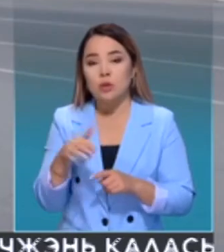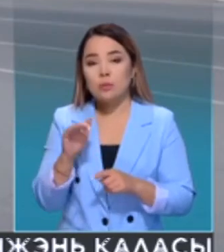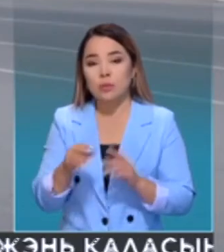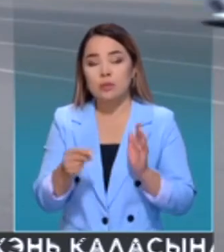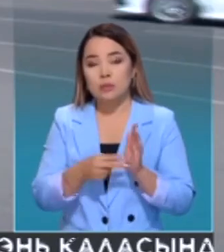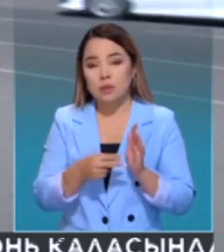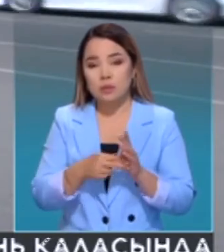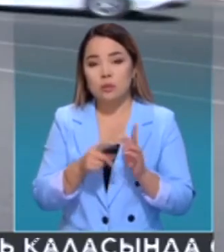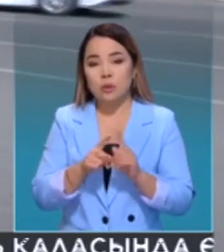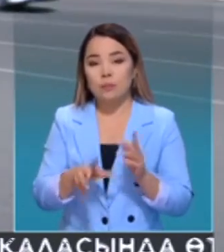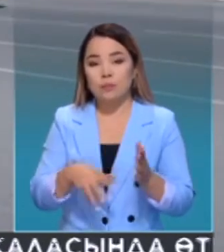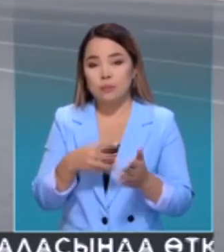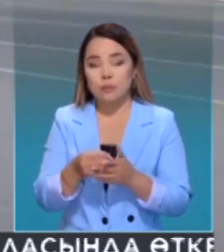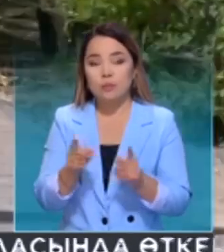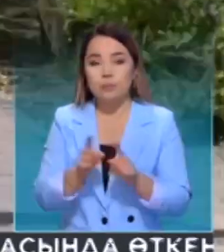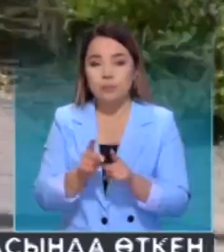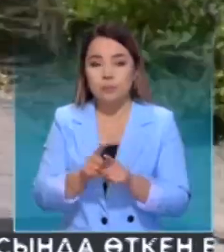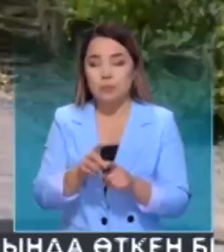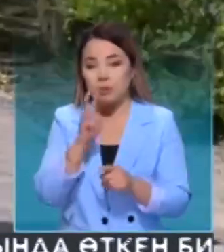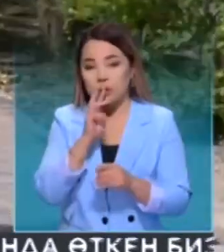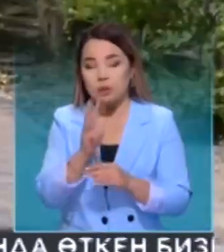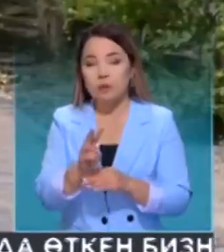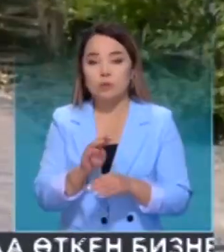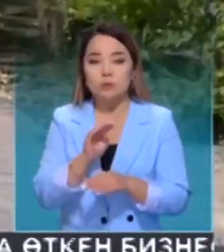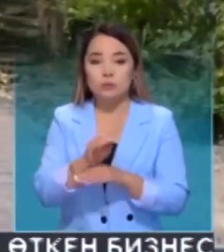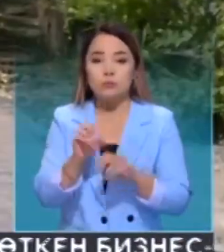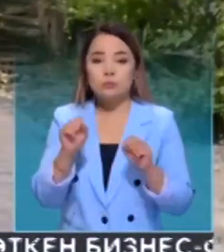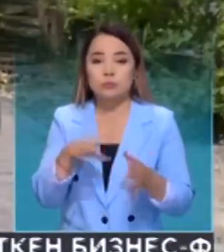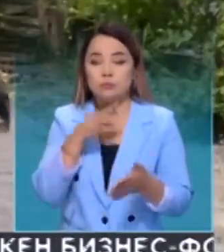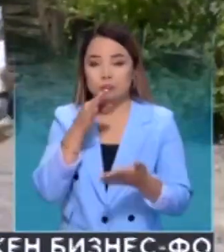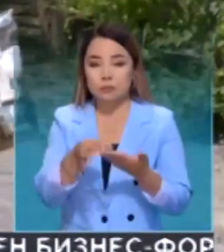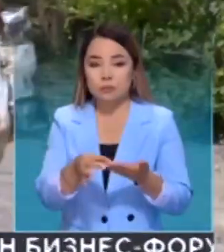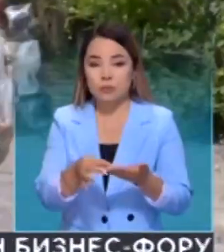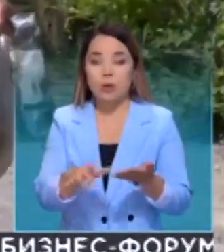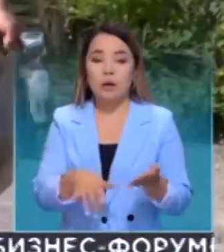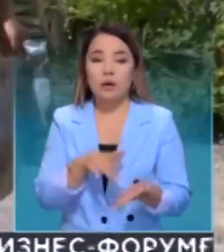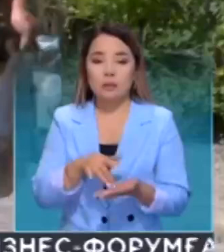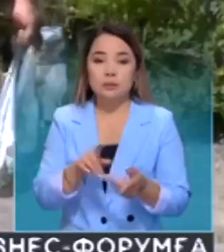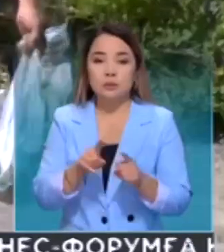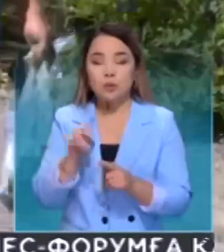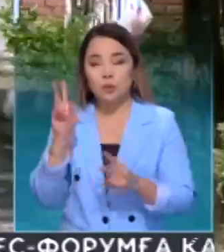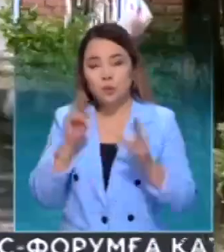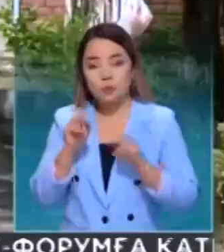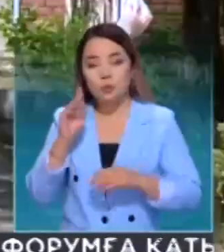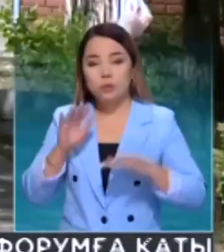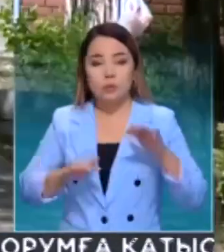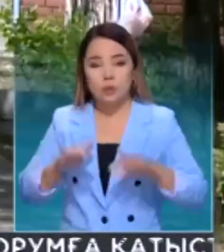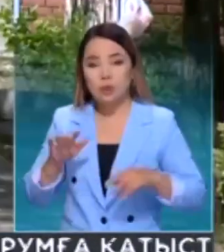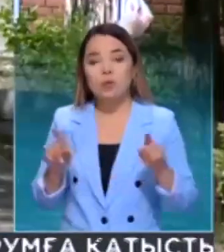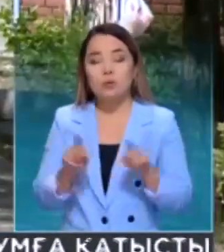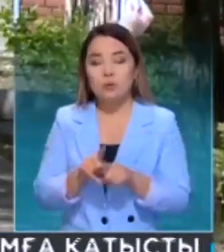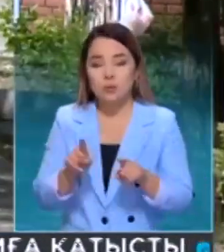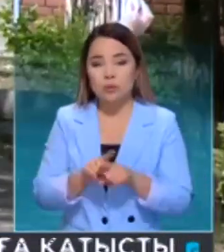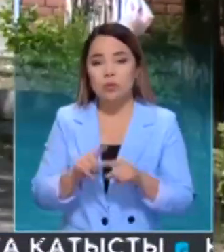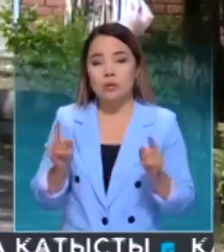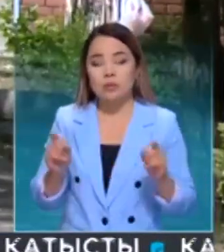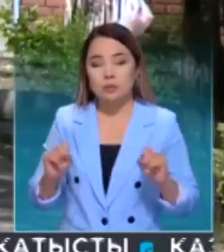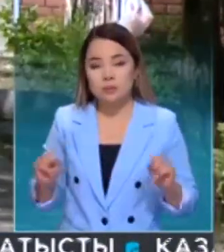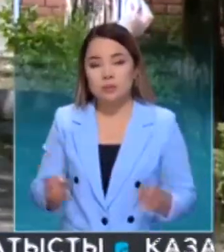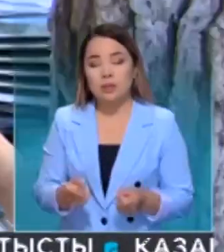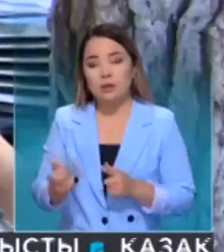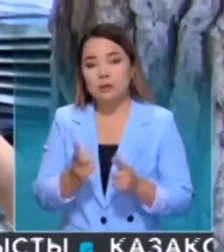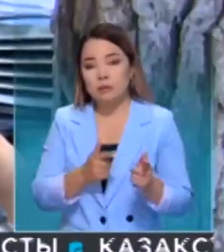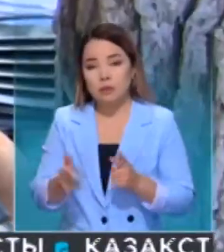шамасында, жылу ақысын көтерсек жалақында өсіре аламыз дейді. Ал қалалықтар үмітпен күдік аралас күйде қысқа қамдана